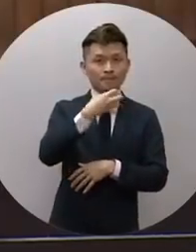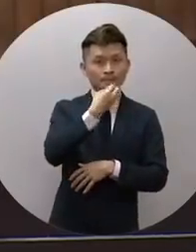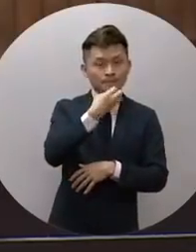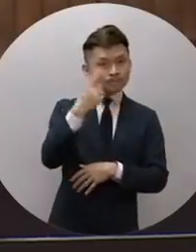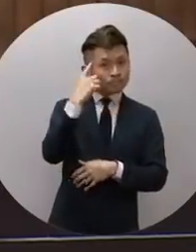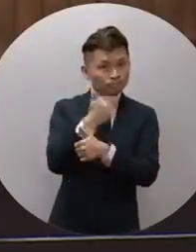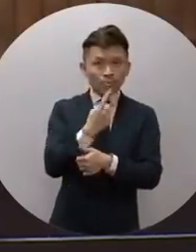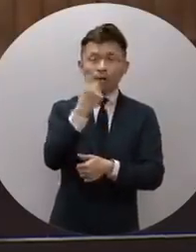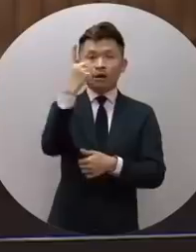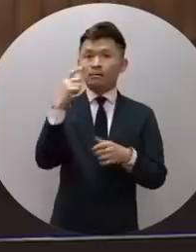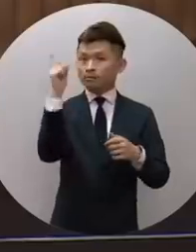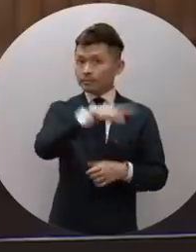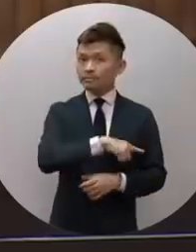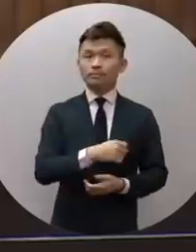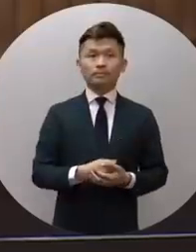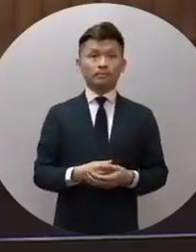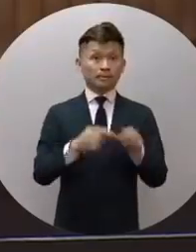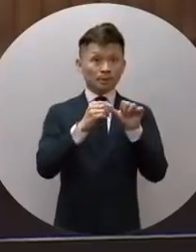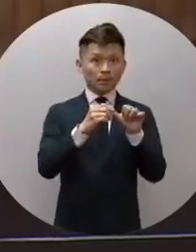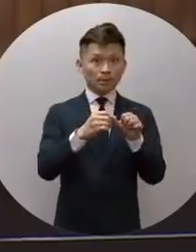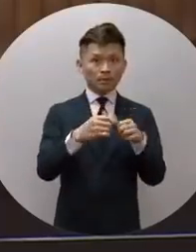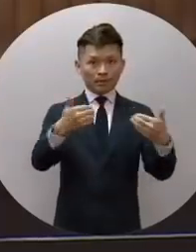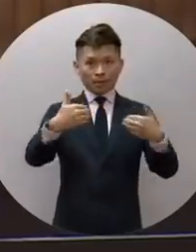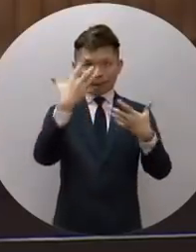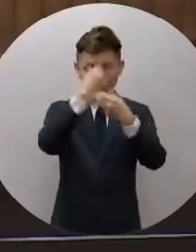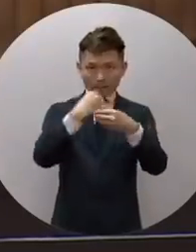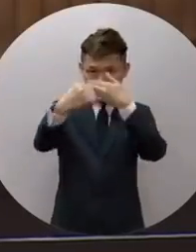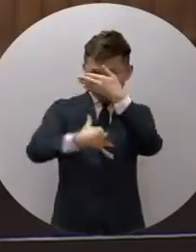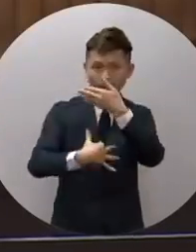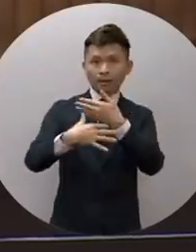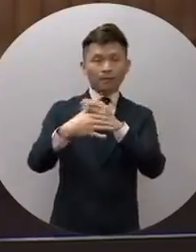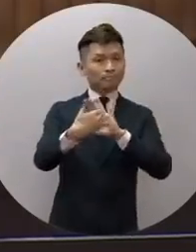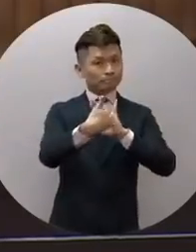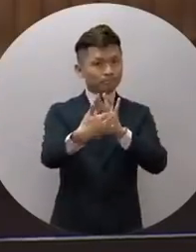第五，应该要避免被误解、被误判的危机。